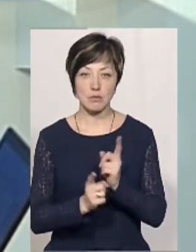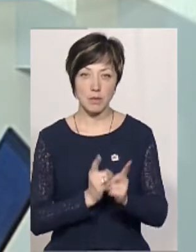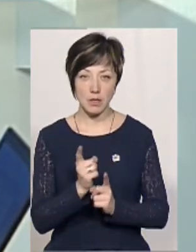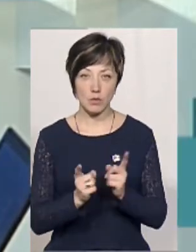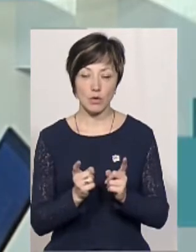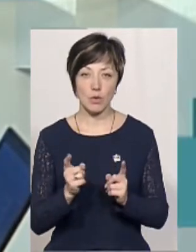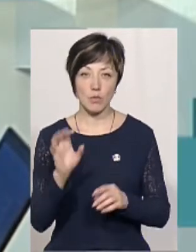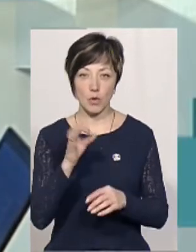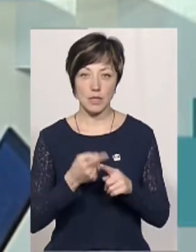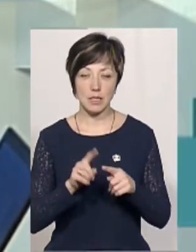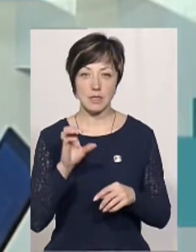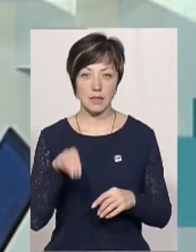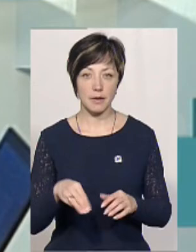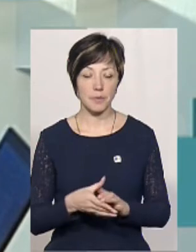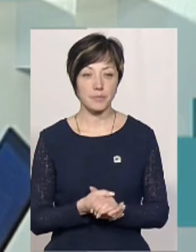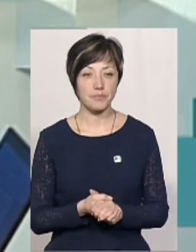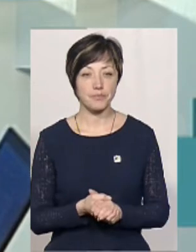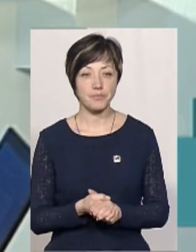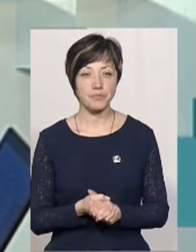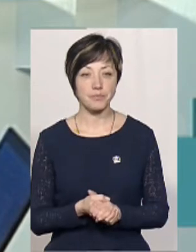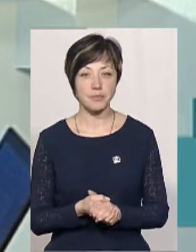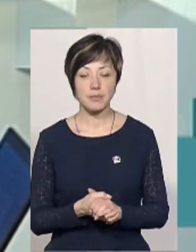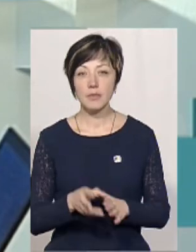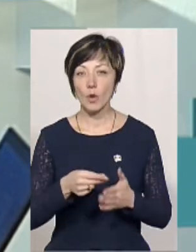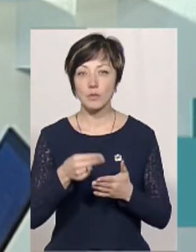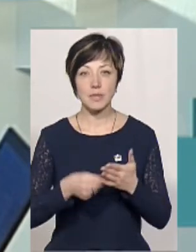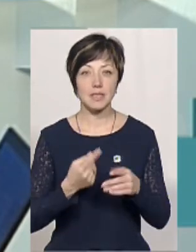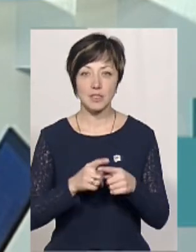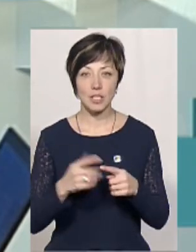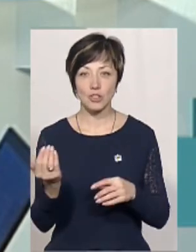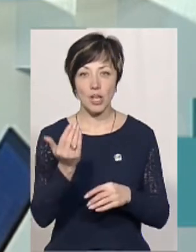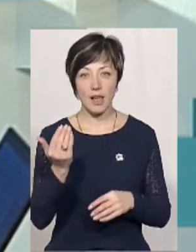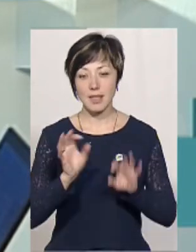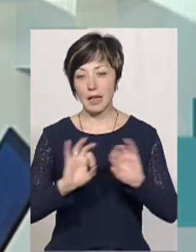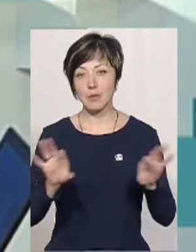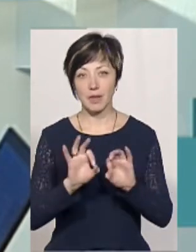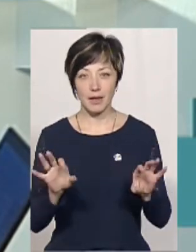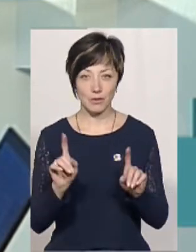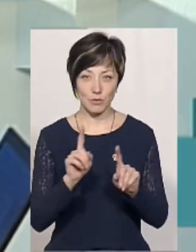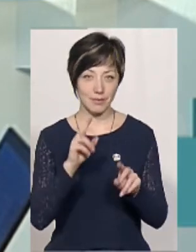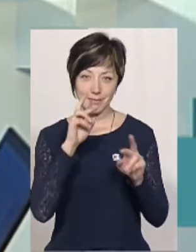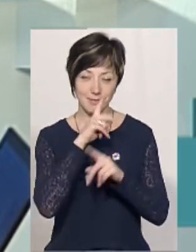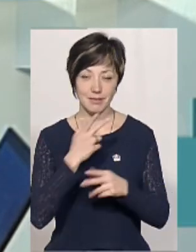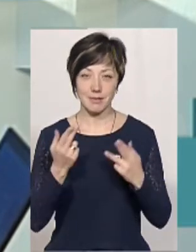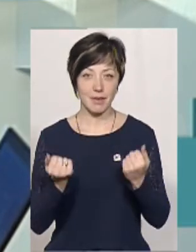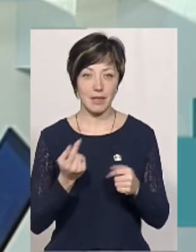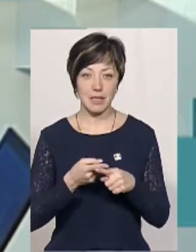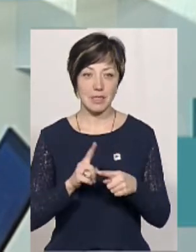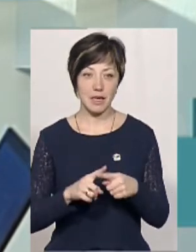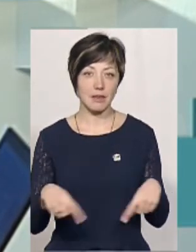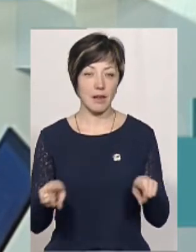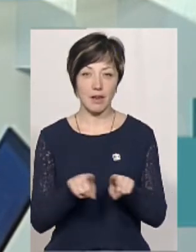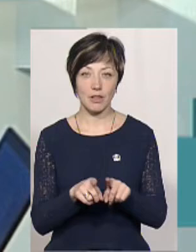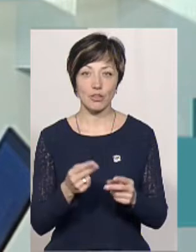зміною з приводу цієї статті. Тобто, стосовно цієї розписки, це вже чиясь інтерпретація чогось там? Так, це